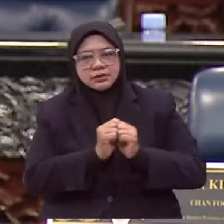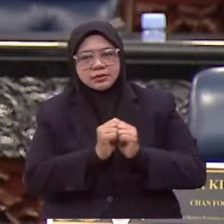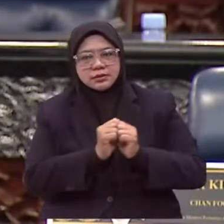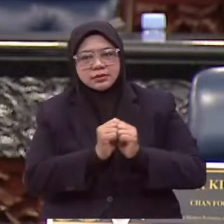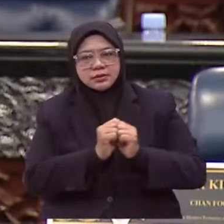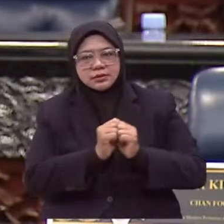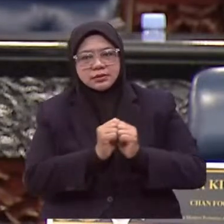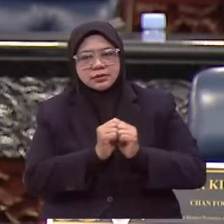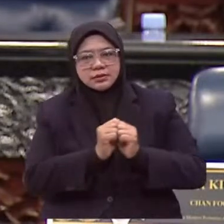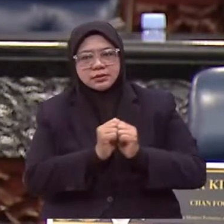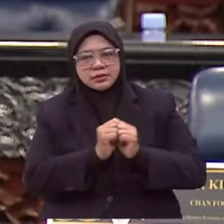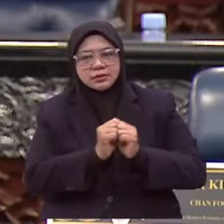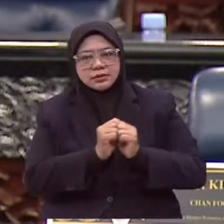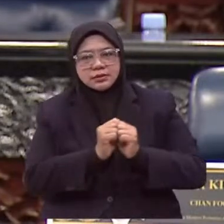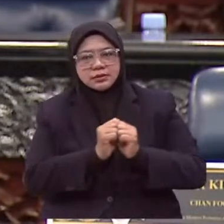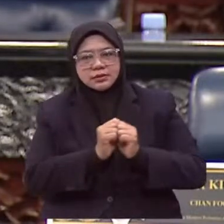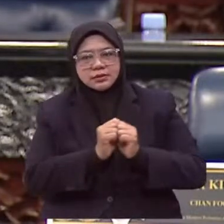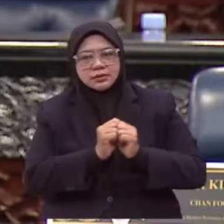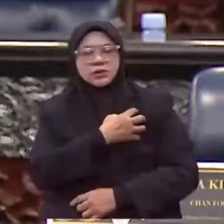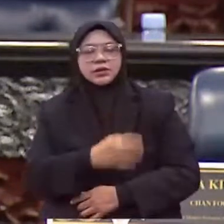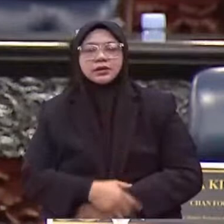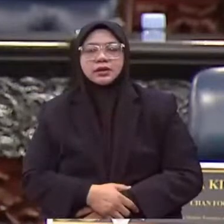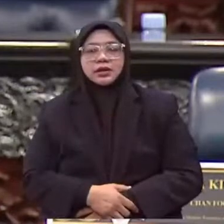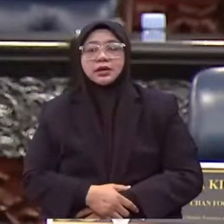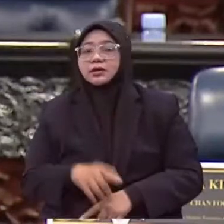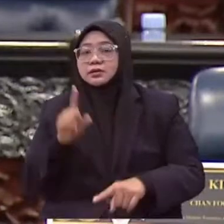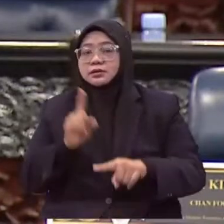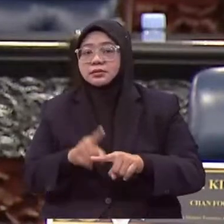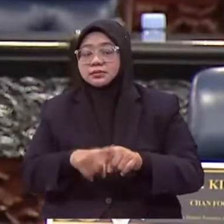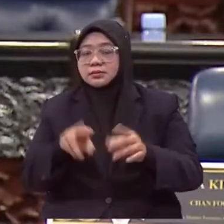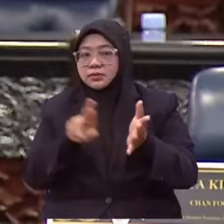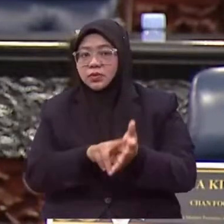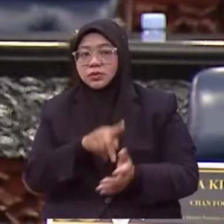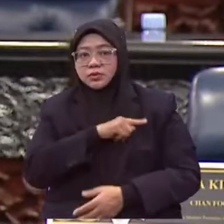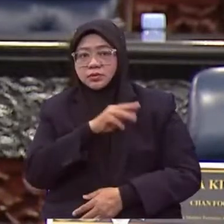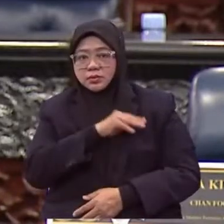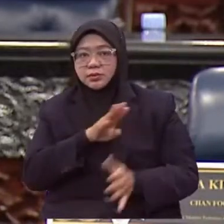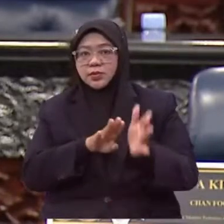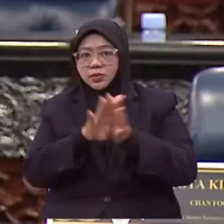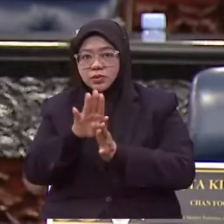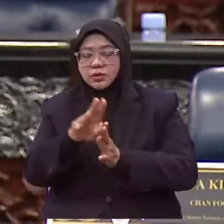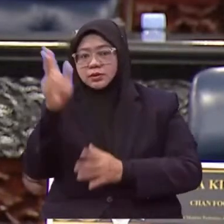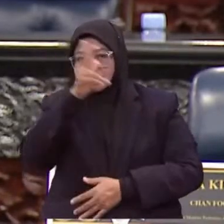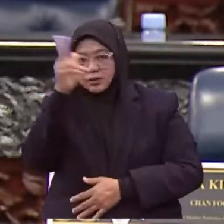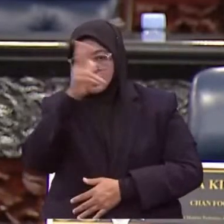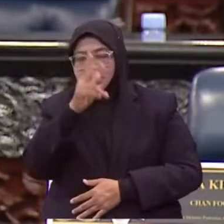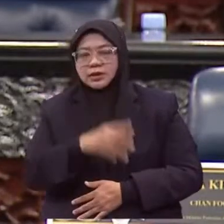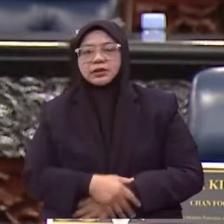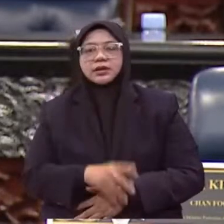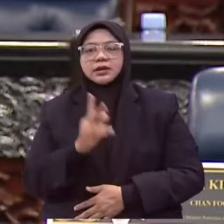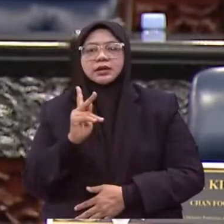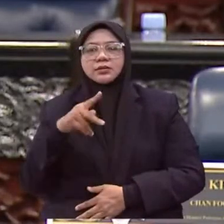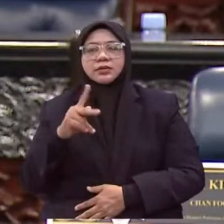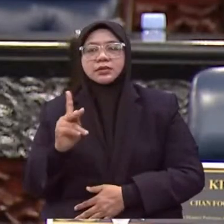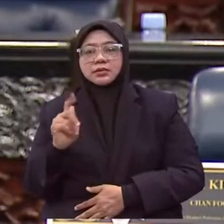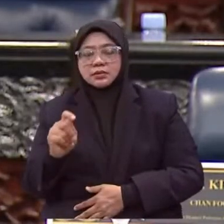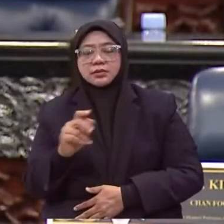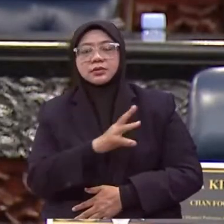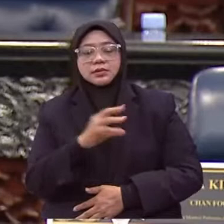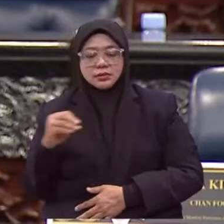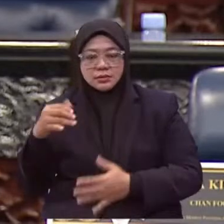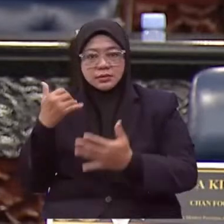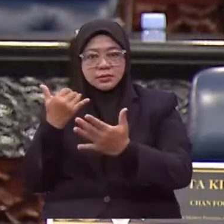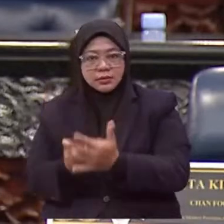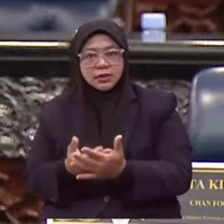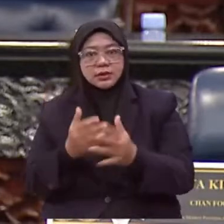serta tindakan penguasaan berdasarkan record Kementerian Pembangunan kerajaan tempat dan kepi-keti sehingga